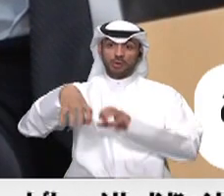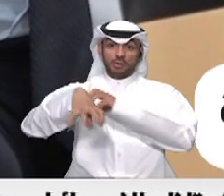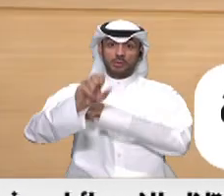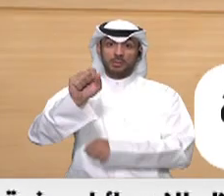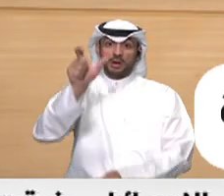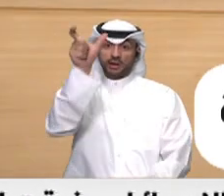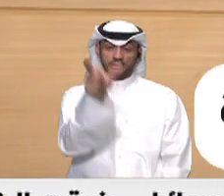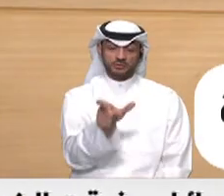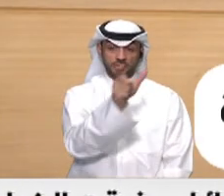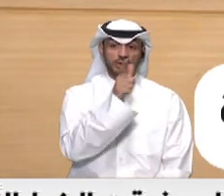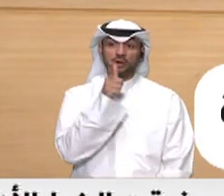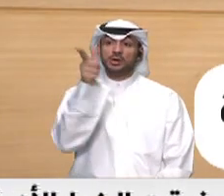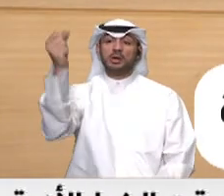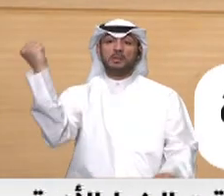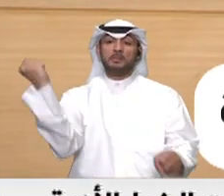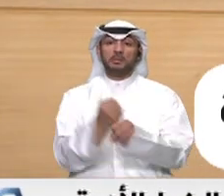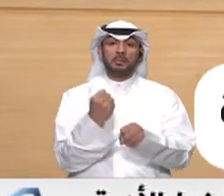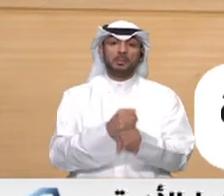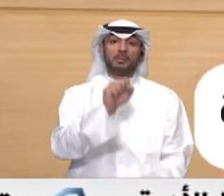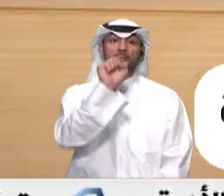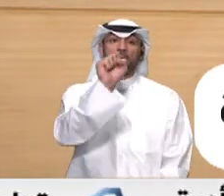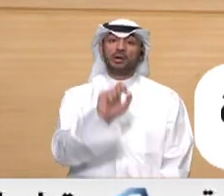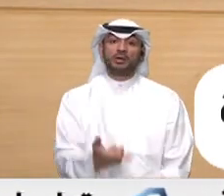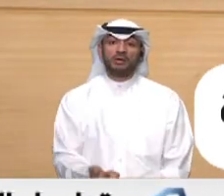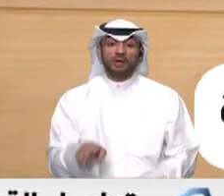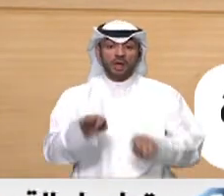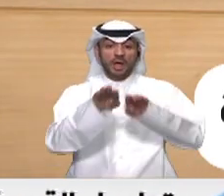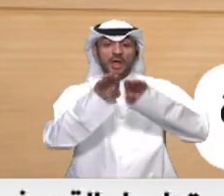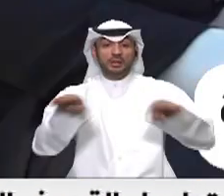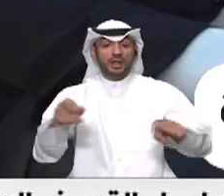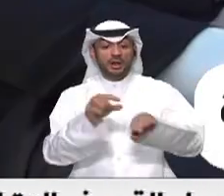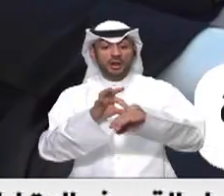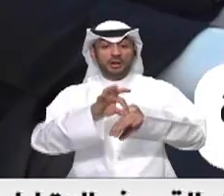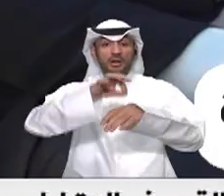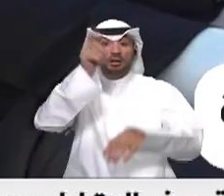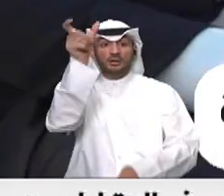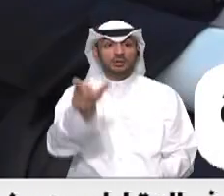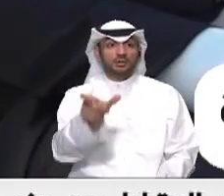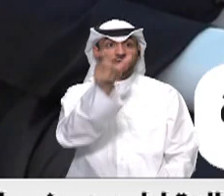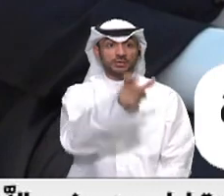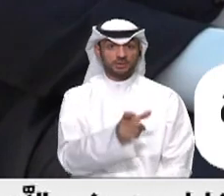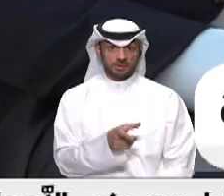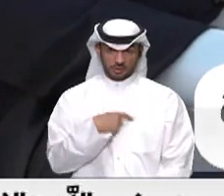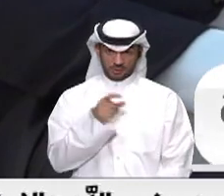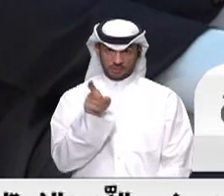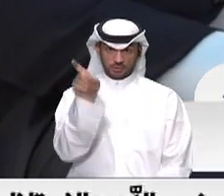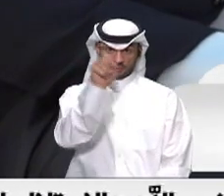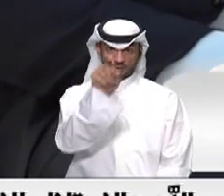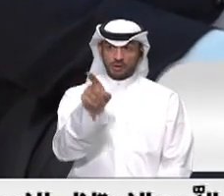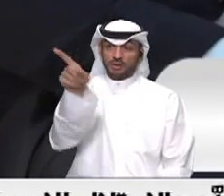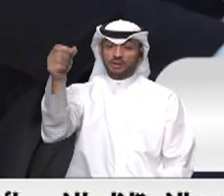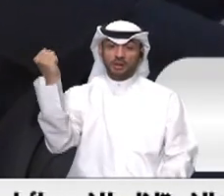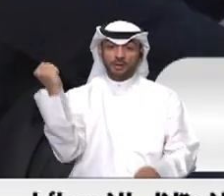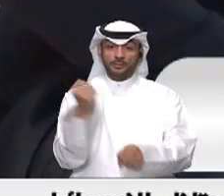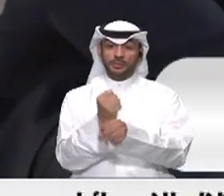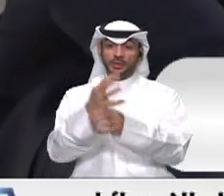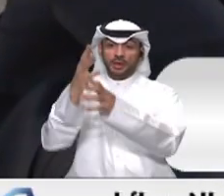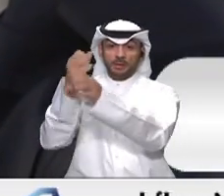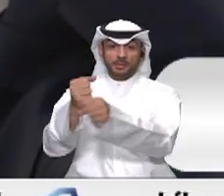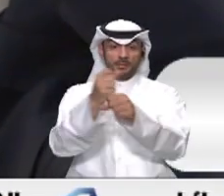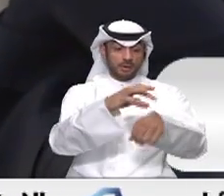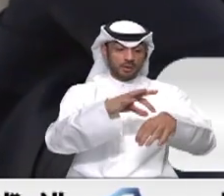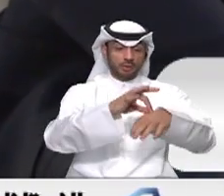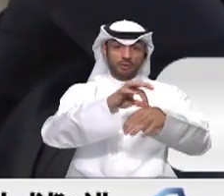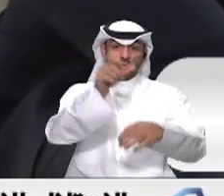وعن قيم العداله في ظل ما يرتكبه الاحتلال في غزه عن اي حقوق انسان نتحدث اليوم ونحن